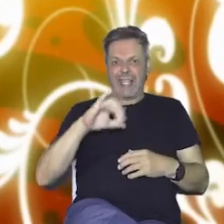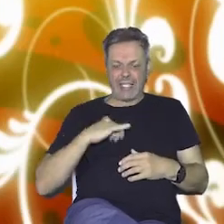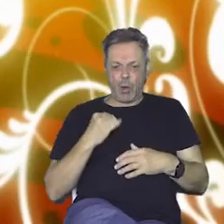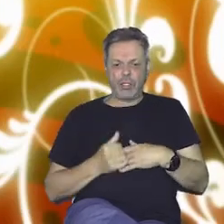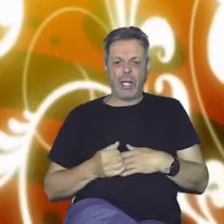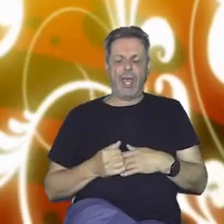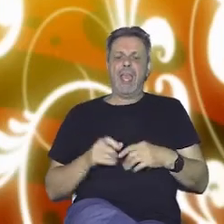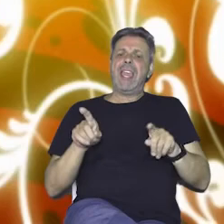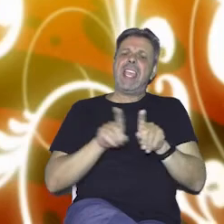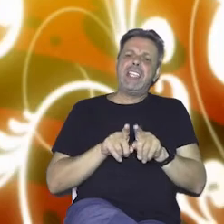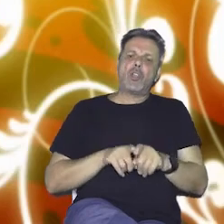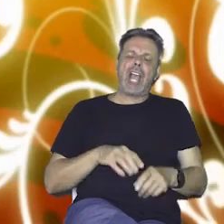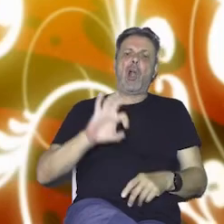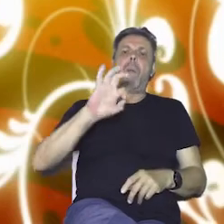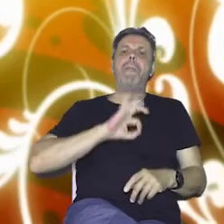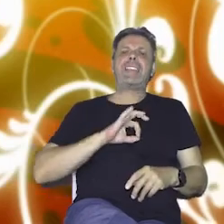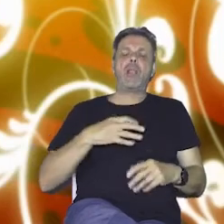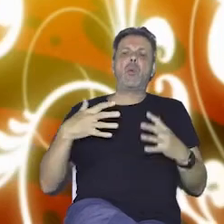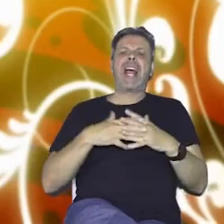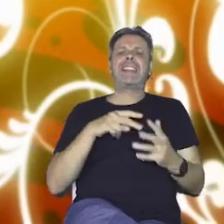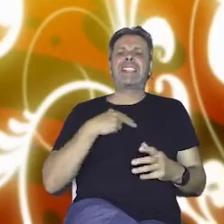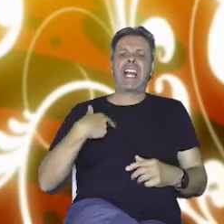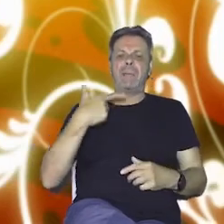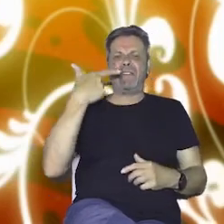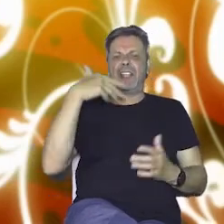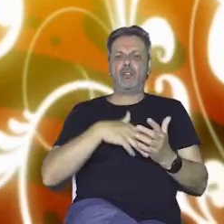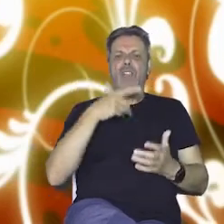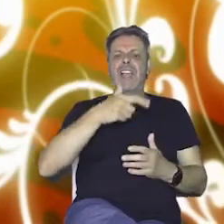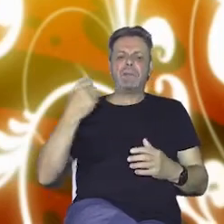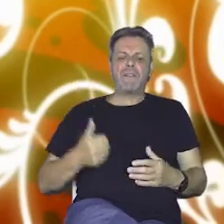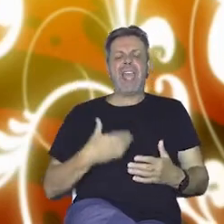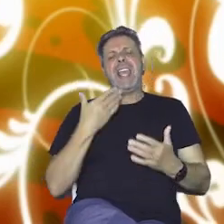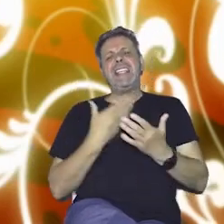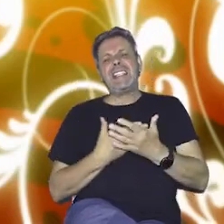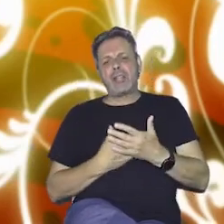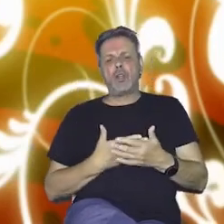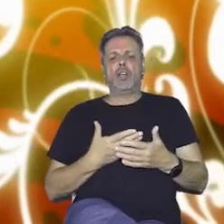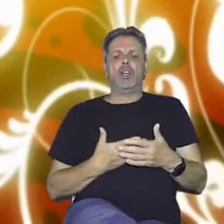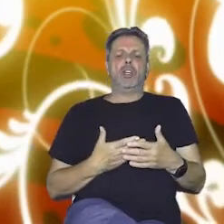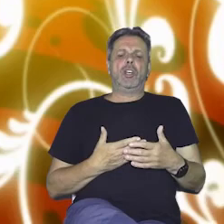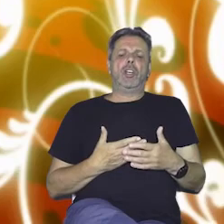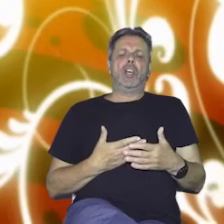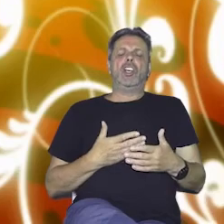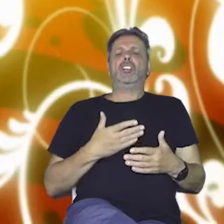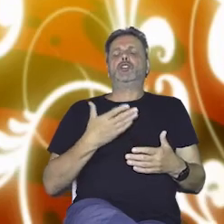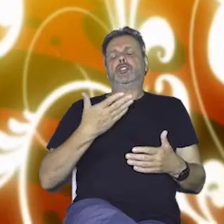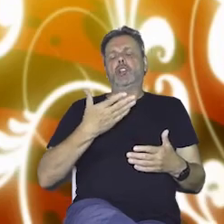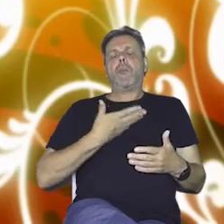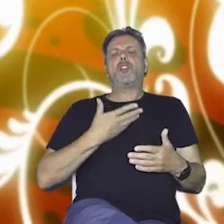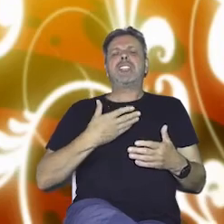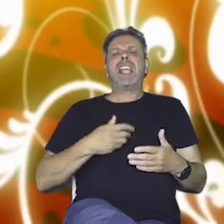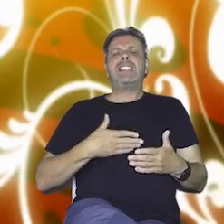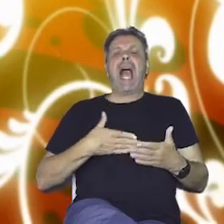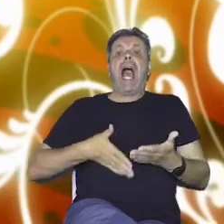2015. Da. A isto tako medalju Grada Zagreba 2021. jer si dobio si baš za doprinos